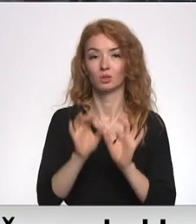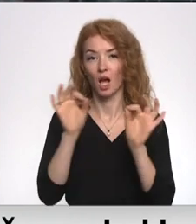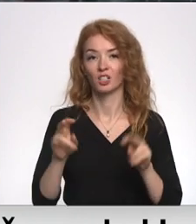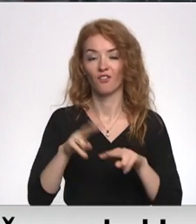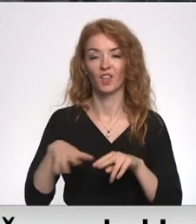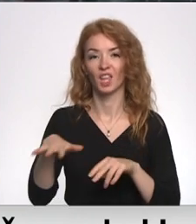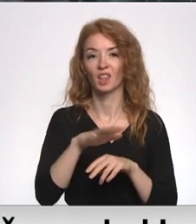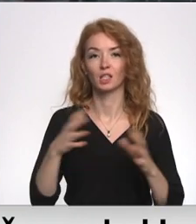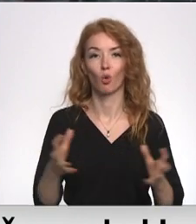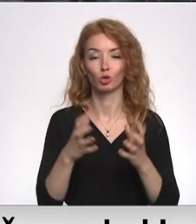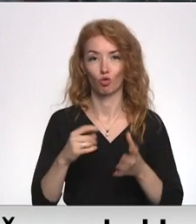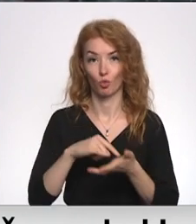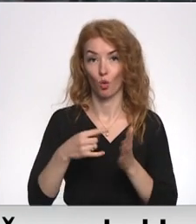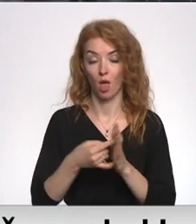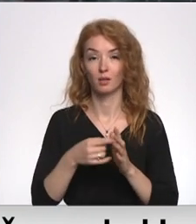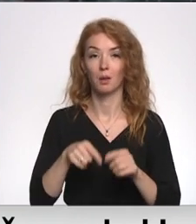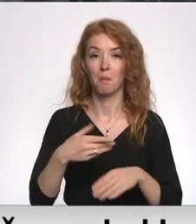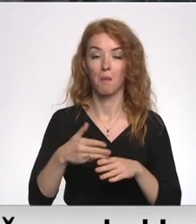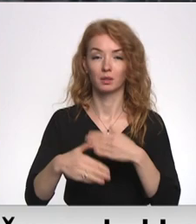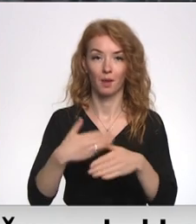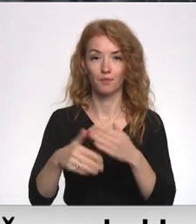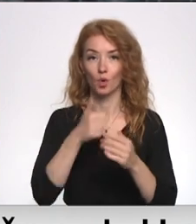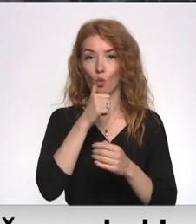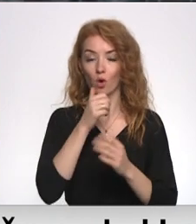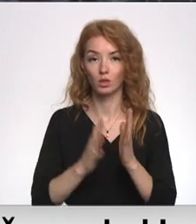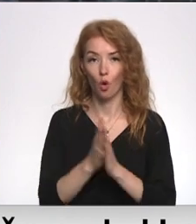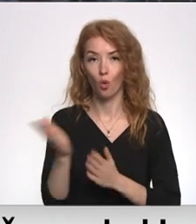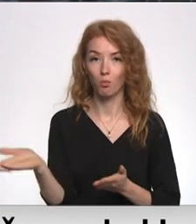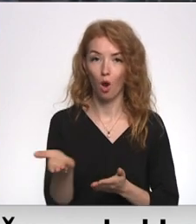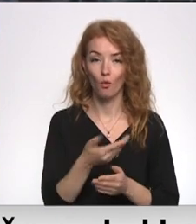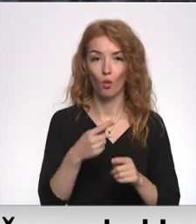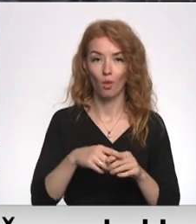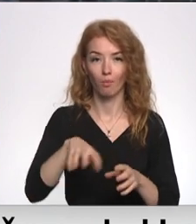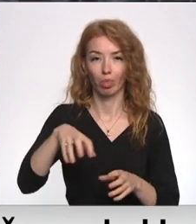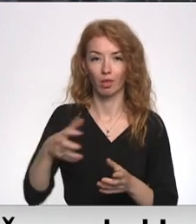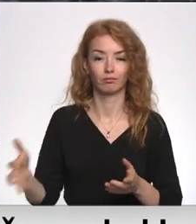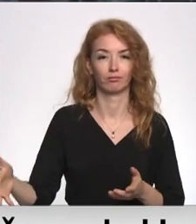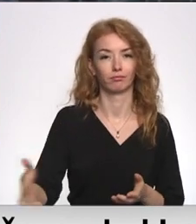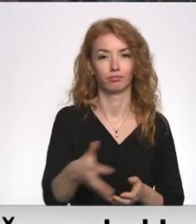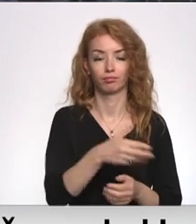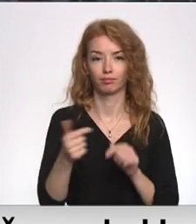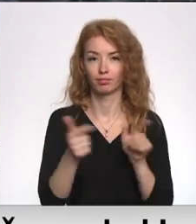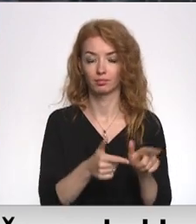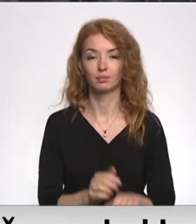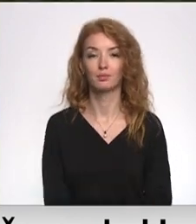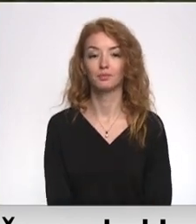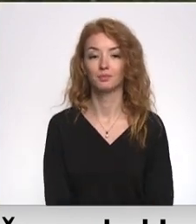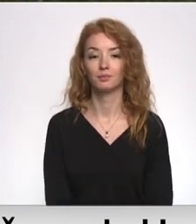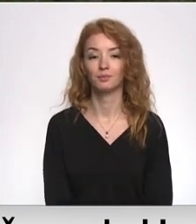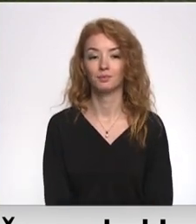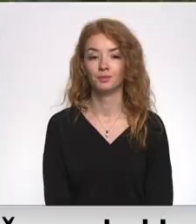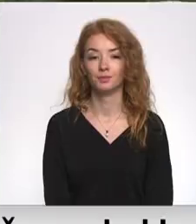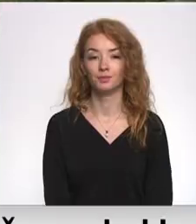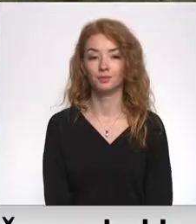vides audzēšanas projekts. Tā gaitā notiek ūdens augu pļaušana un dūņu izvākšana no aizaugušajākajām vietām.